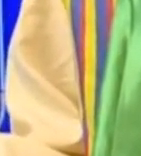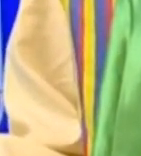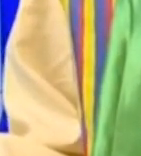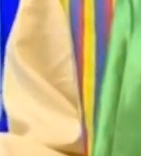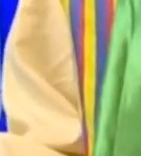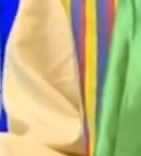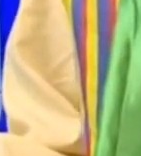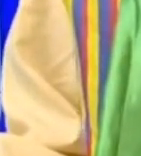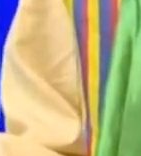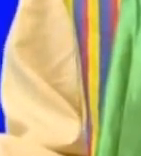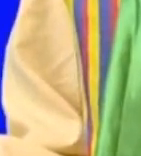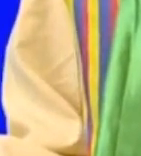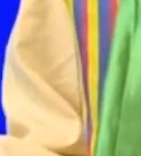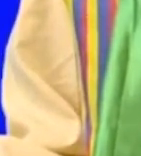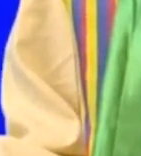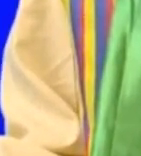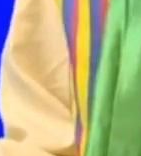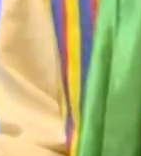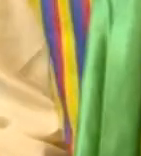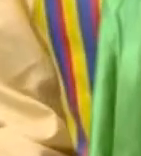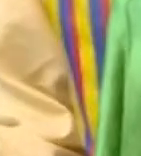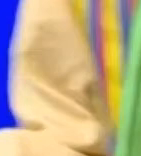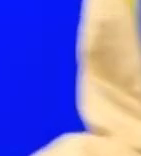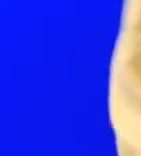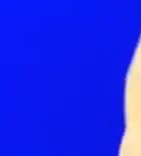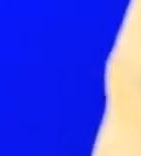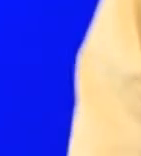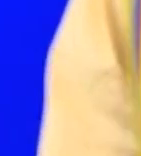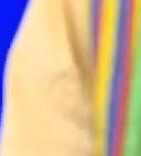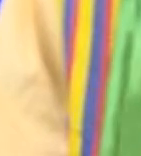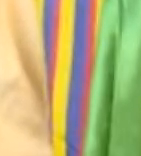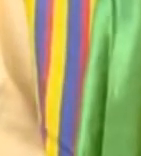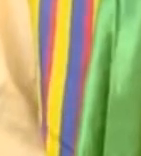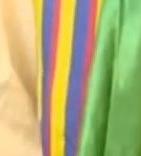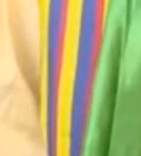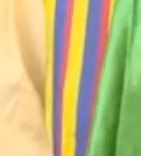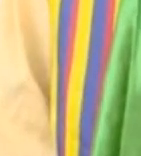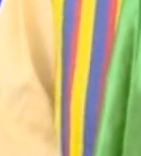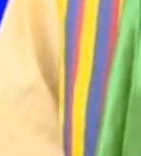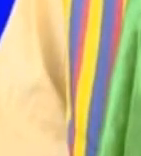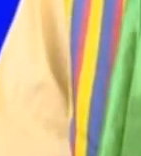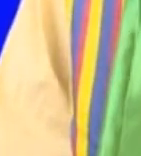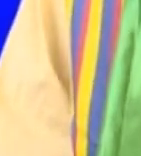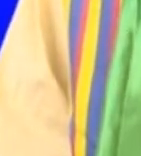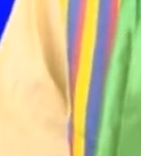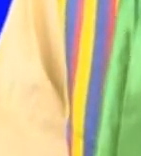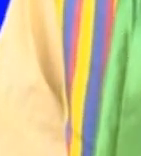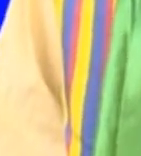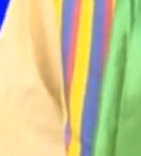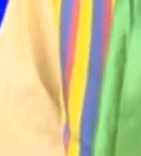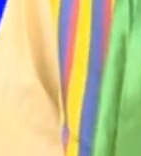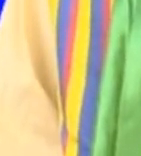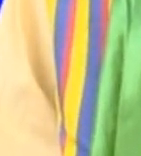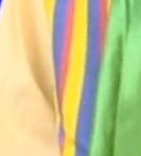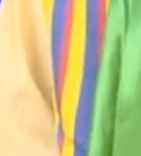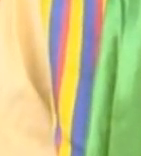Mm-hmm. Nikatizama nikachagua kuwekelea kwenye TV. Mm-hmm. Sasa niliwekelea mara tatu. Nikaja kwa mshindi, nikakutana